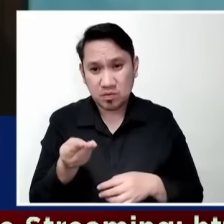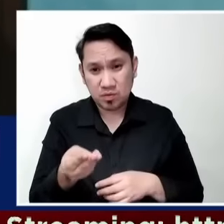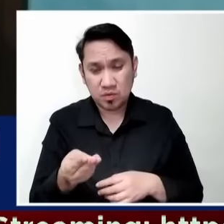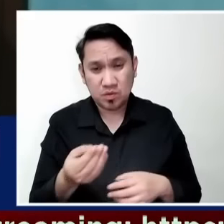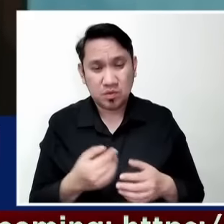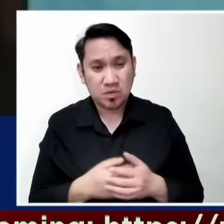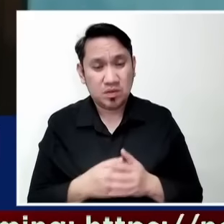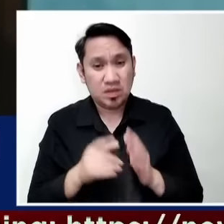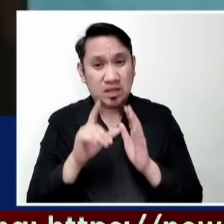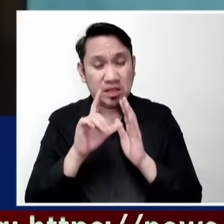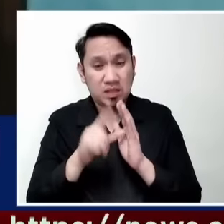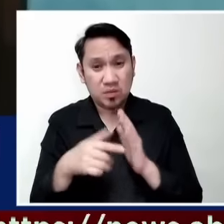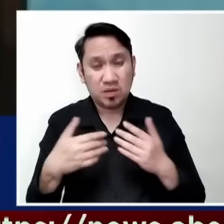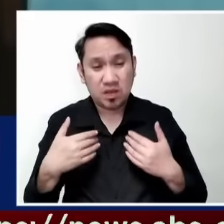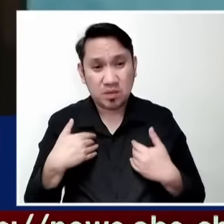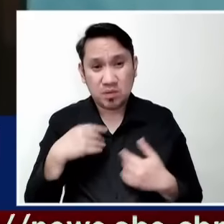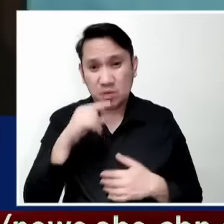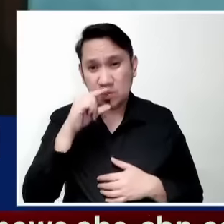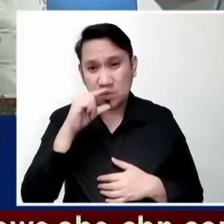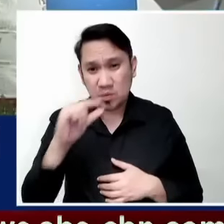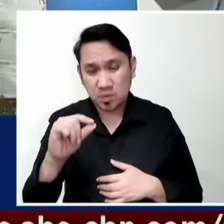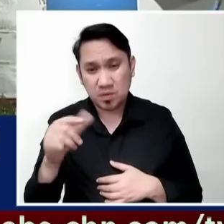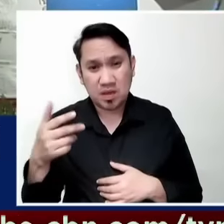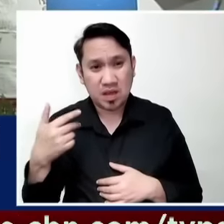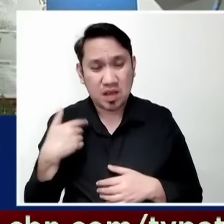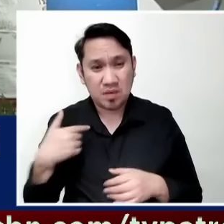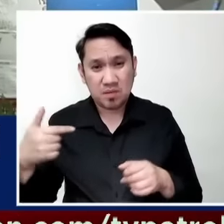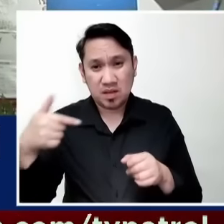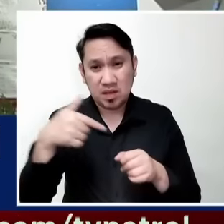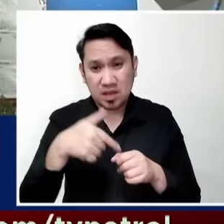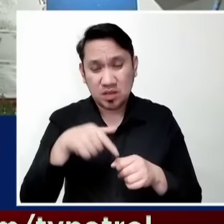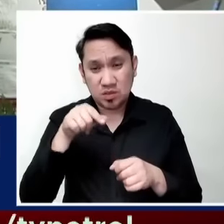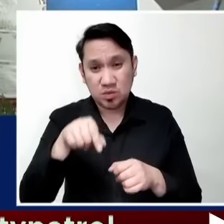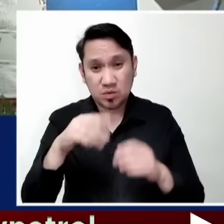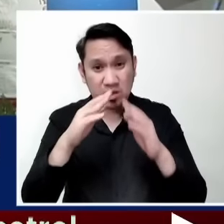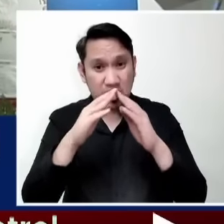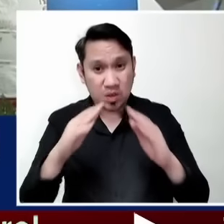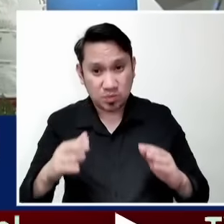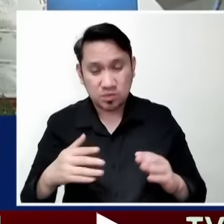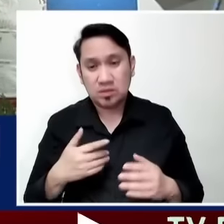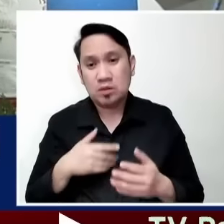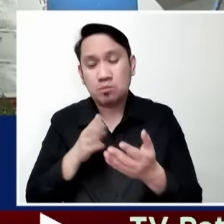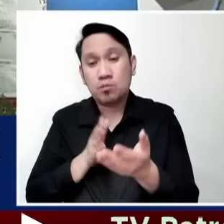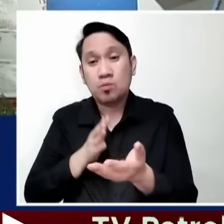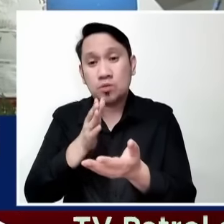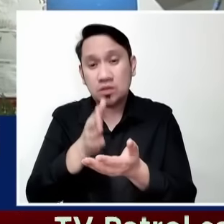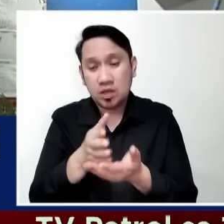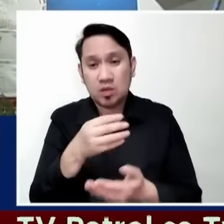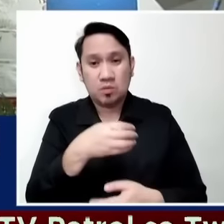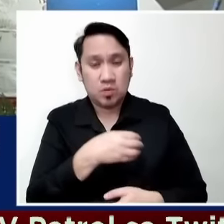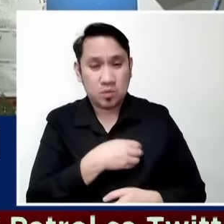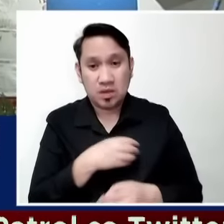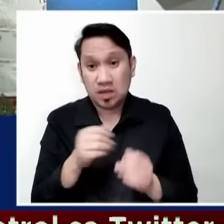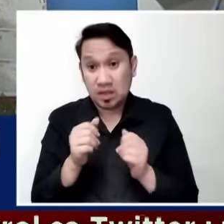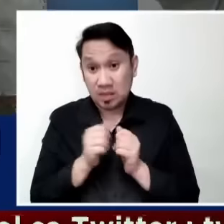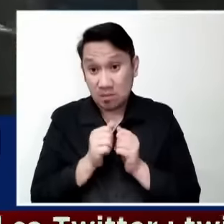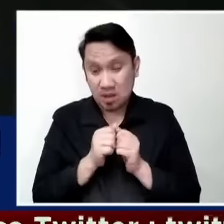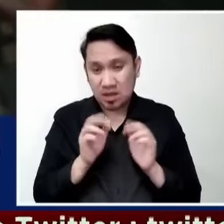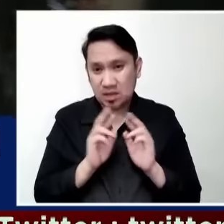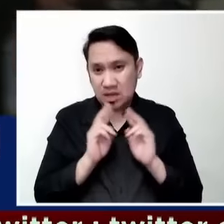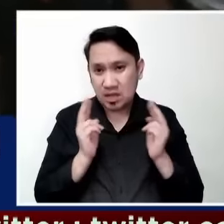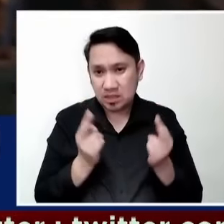may nag-report ulit sa kanila na nangamoy gasolina yung bahay. Nang rumesponde ang mga pulis at taga-barangay kasama ang kaanak ng